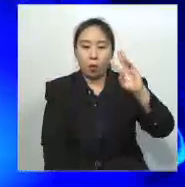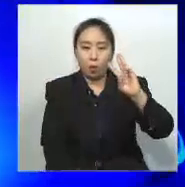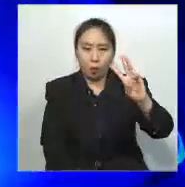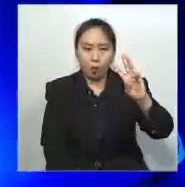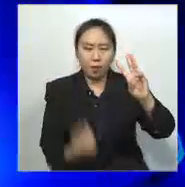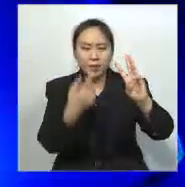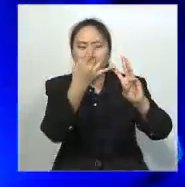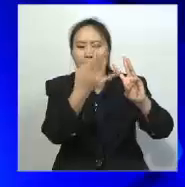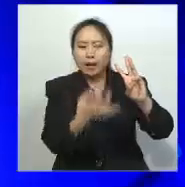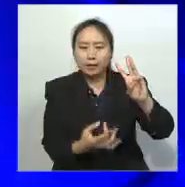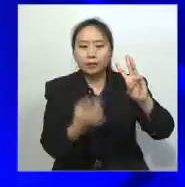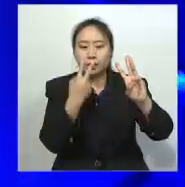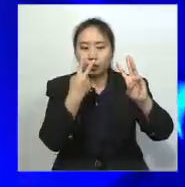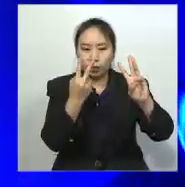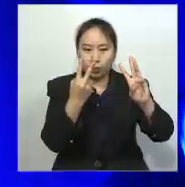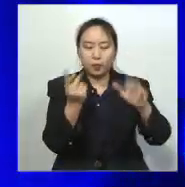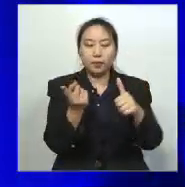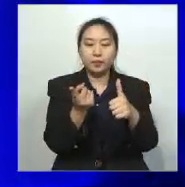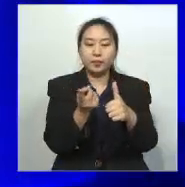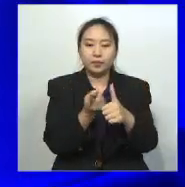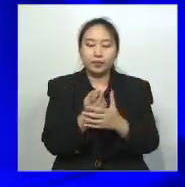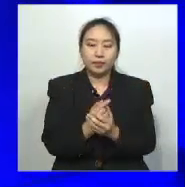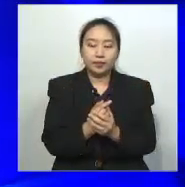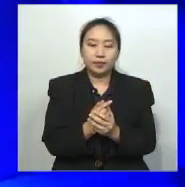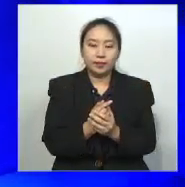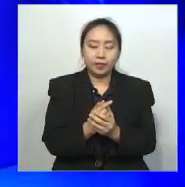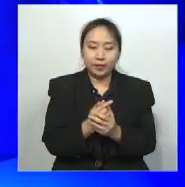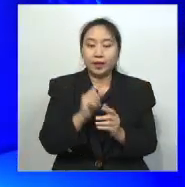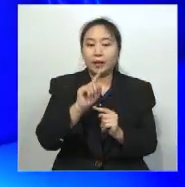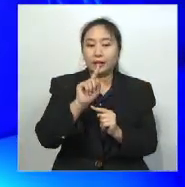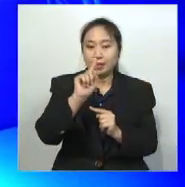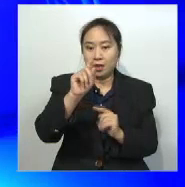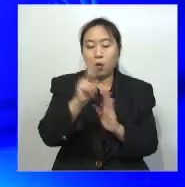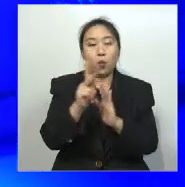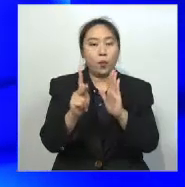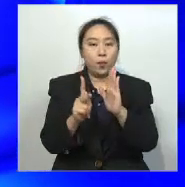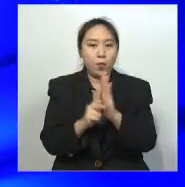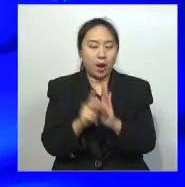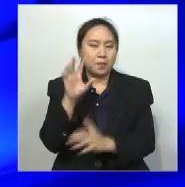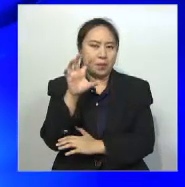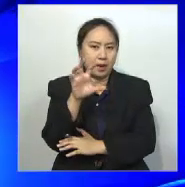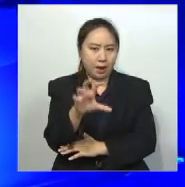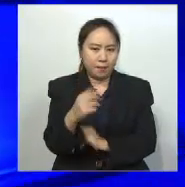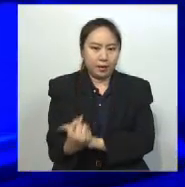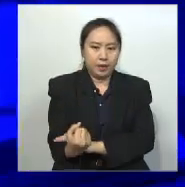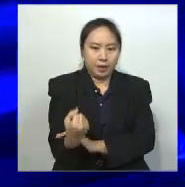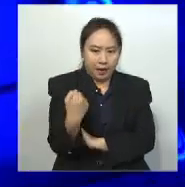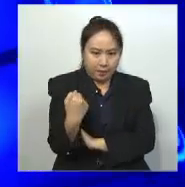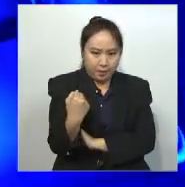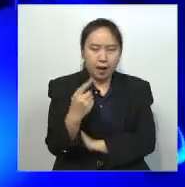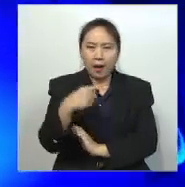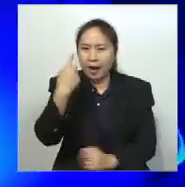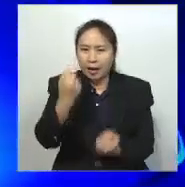ะว่า6มาตรการหลักมีอะไรบ้างก็คือ6มาตรการหลักเนี่ยนะคะทั้งการบังคับใช้กฎหมายจราจรอย่างเคร่งครัดกวด